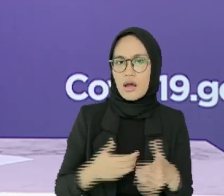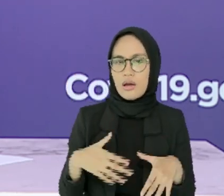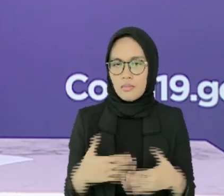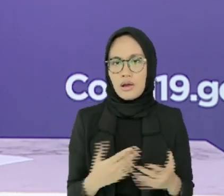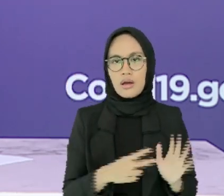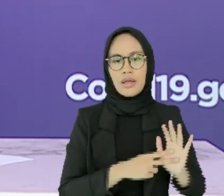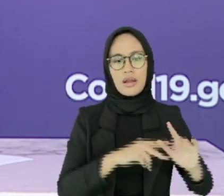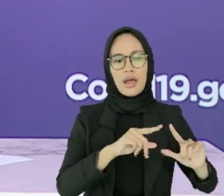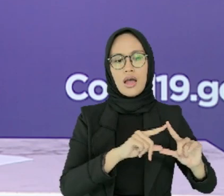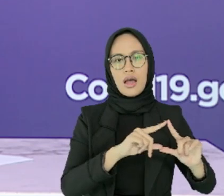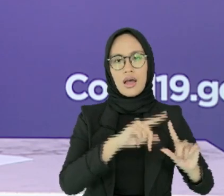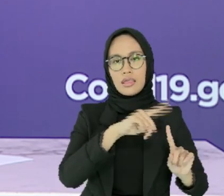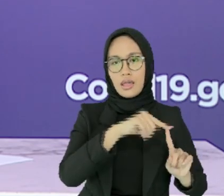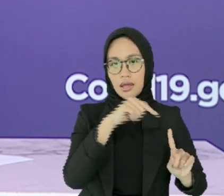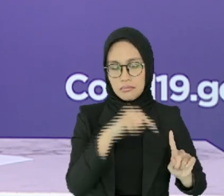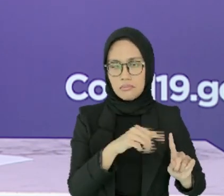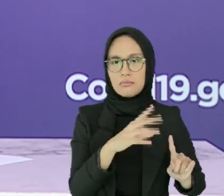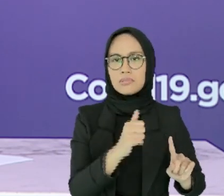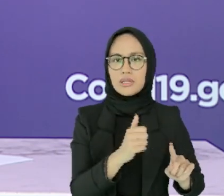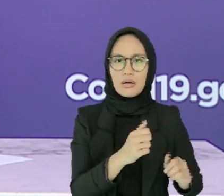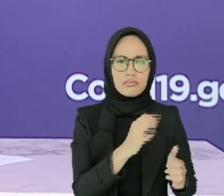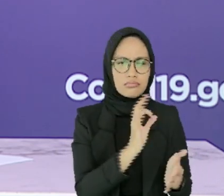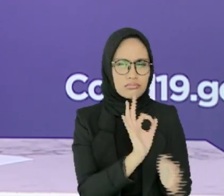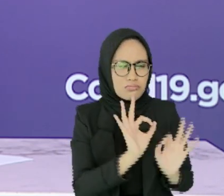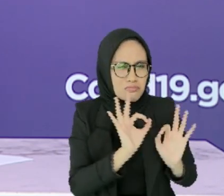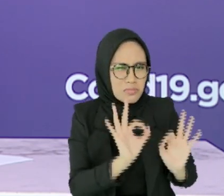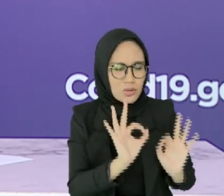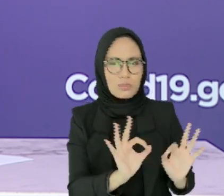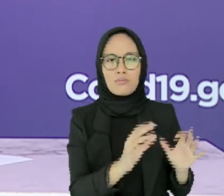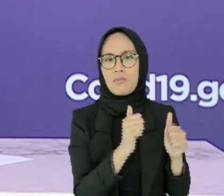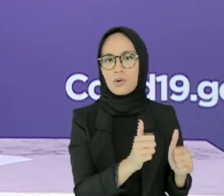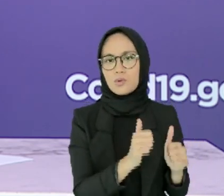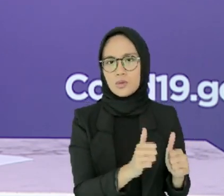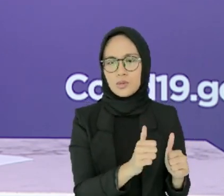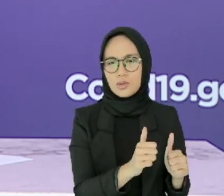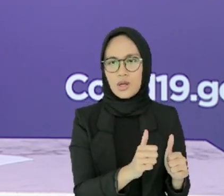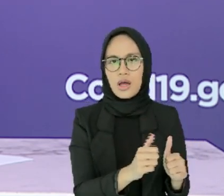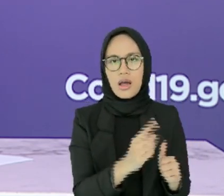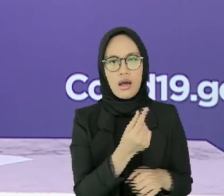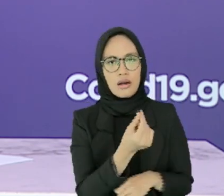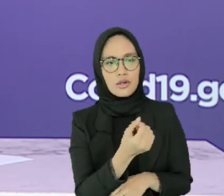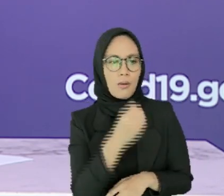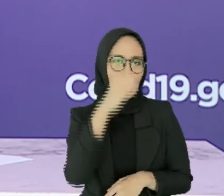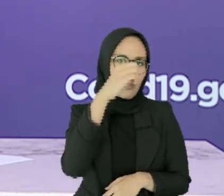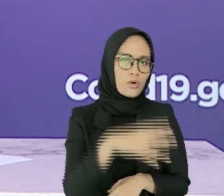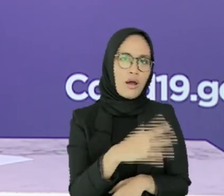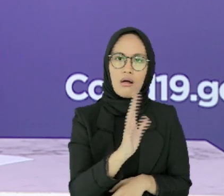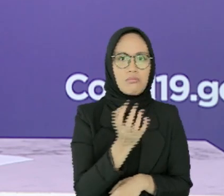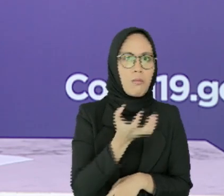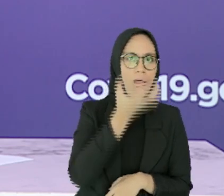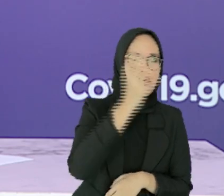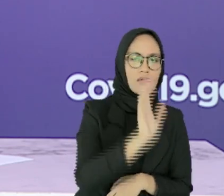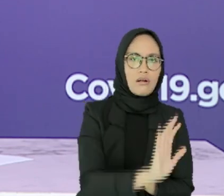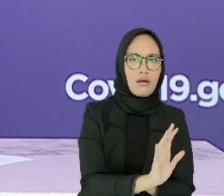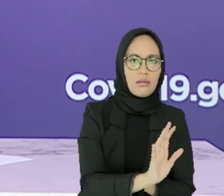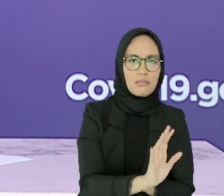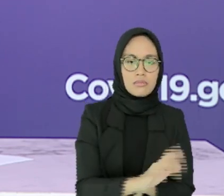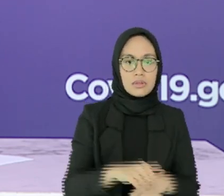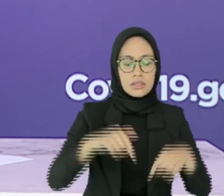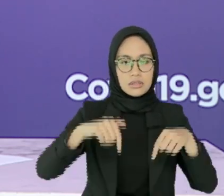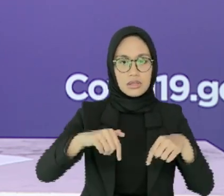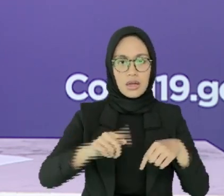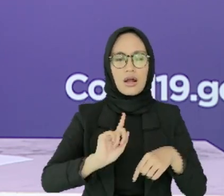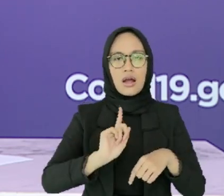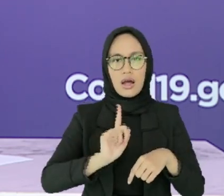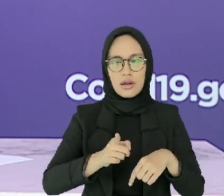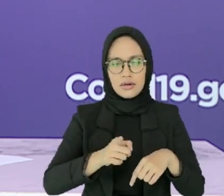matte yang akurat dan lebih mudah dijangkau saat ini di Indonesia telah dikembangkan metode look